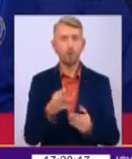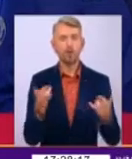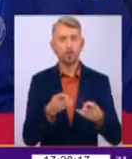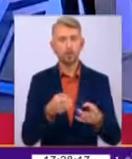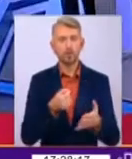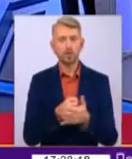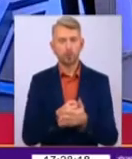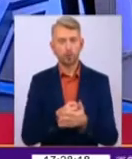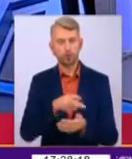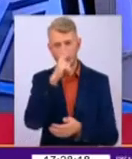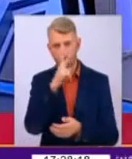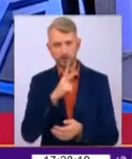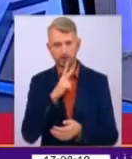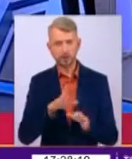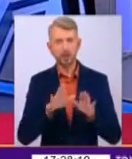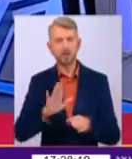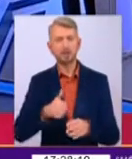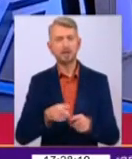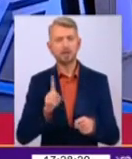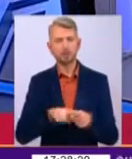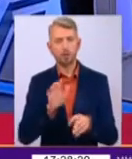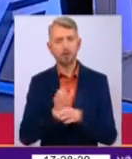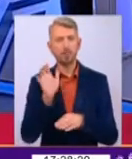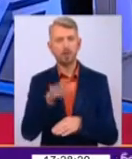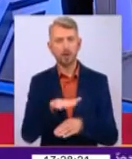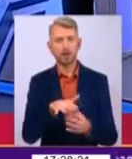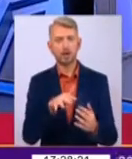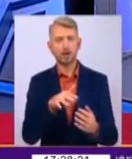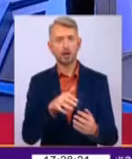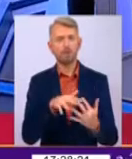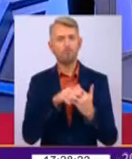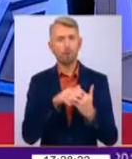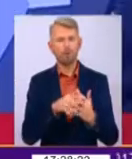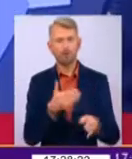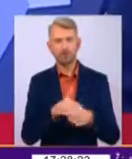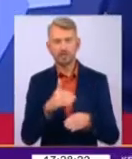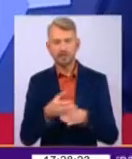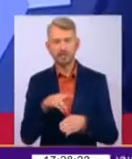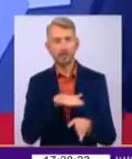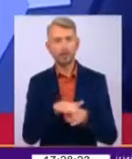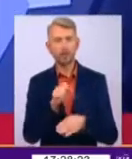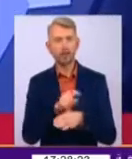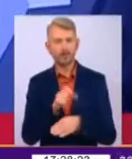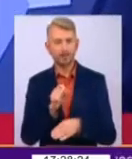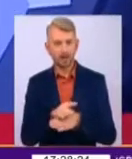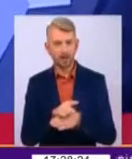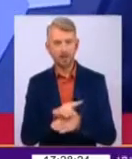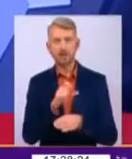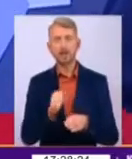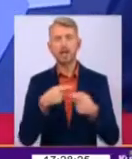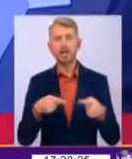до 2 місяців. І тільки після цього направляти бойові частини для виконання завдань за